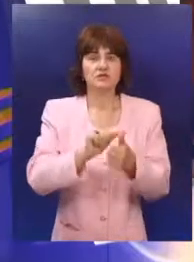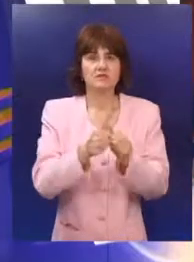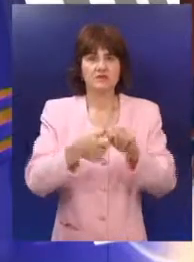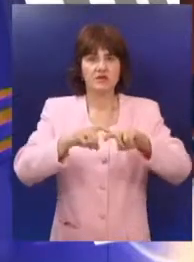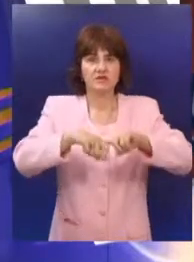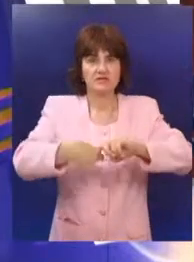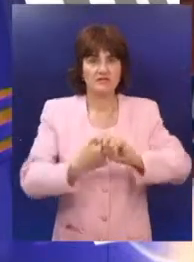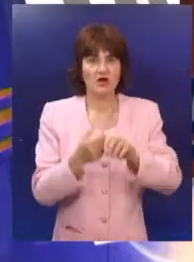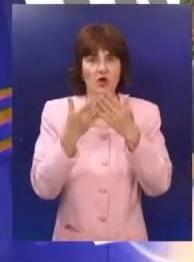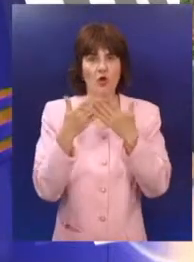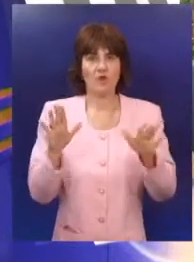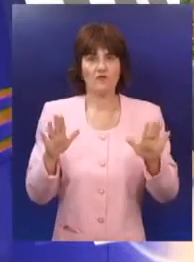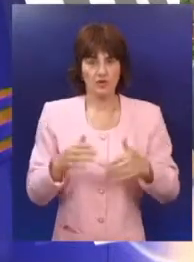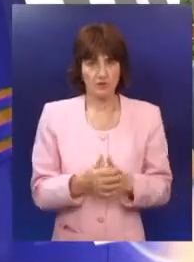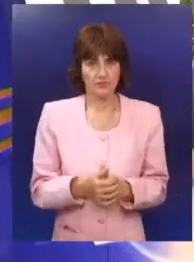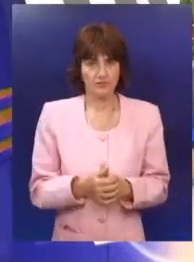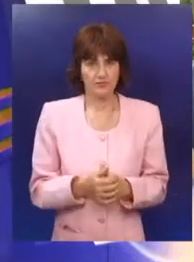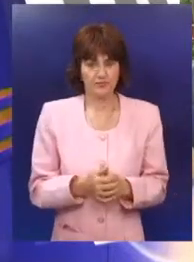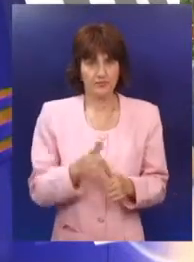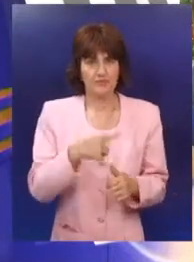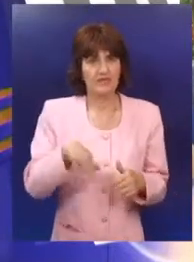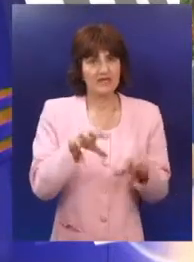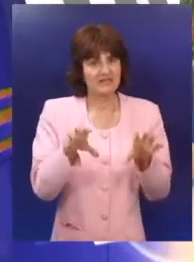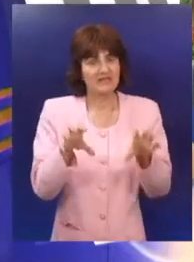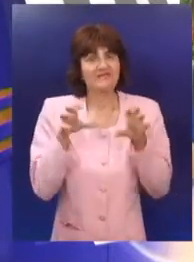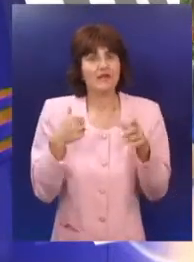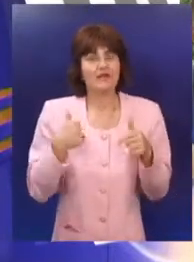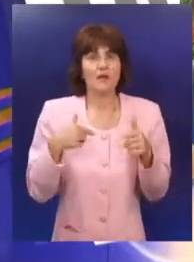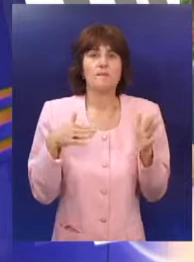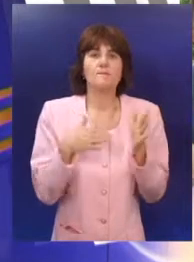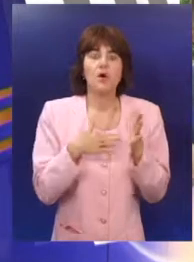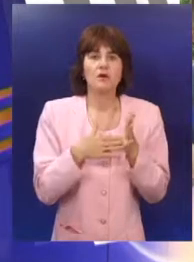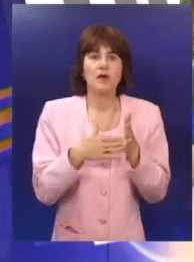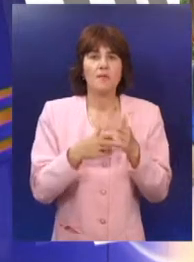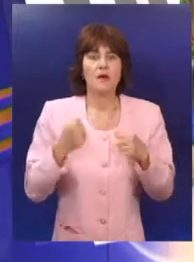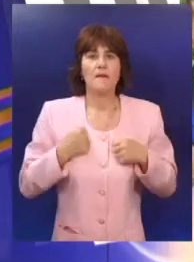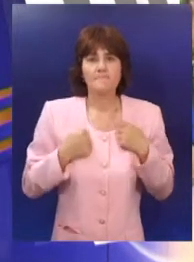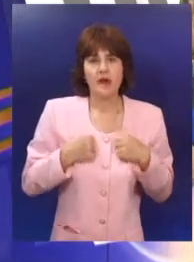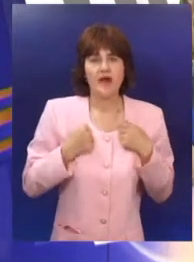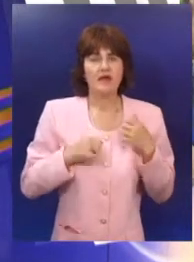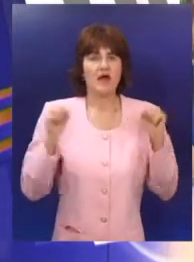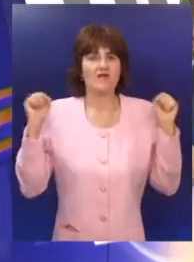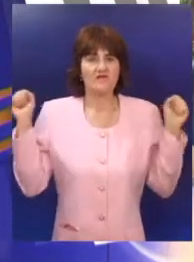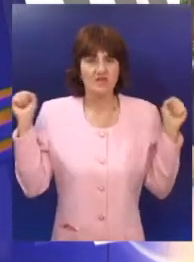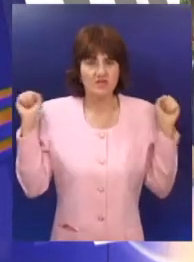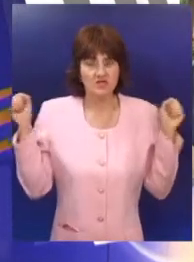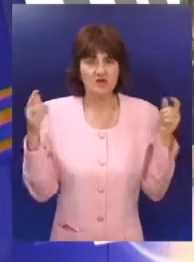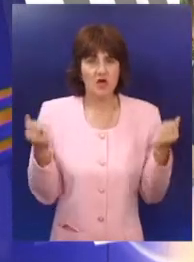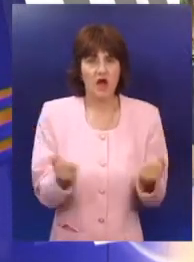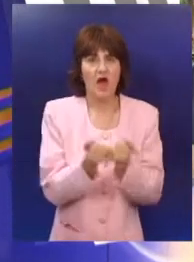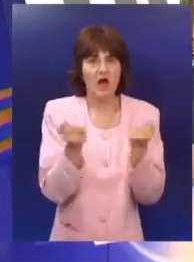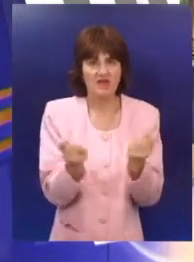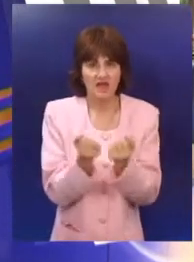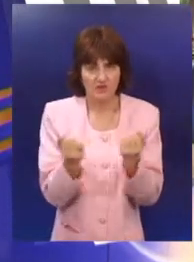otvorenom. Verujem da smo na ovaj način dali značajan doprinos podizanju svesti o potrebi rekreiranja i bavljanja fizičkim aktivnostima i sigurno smo